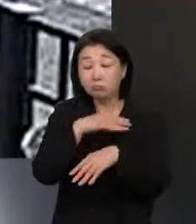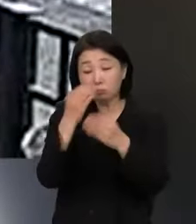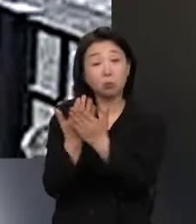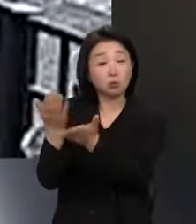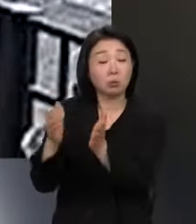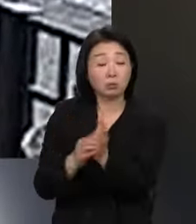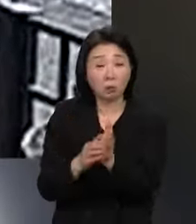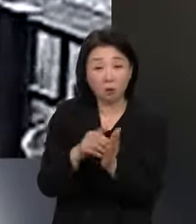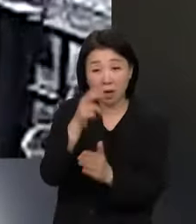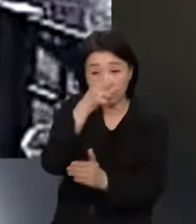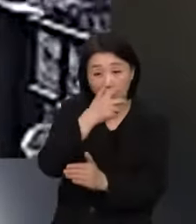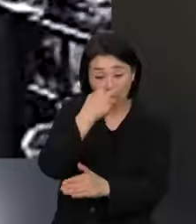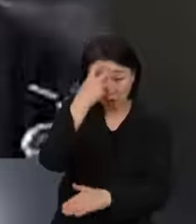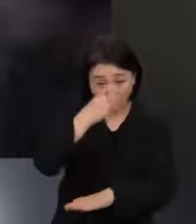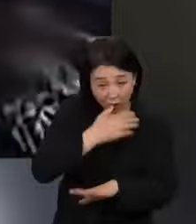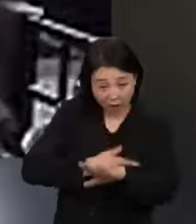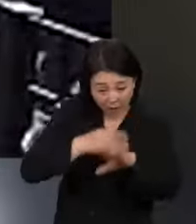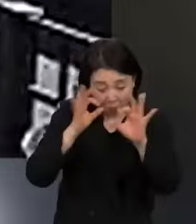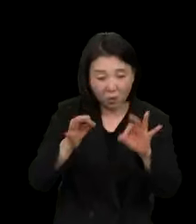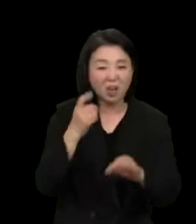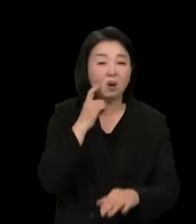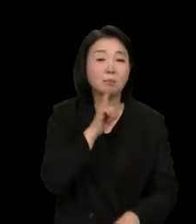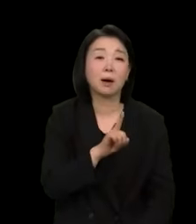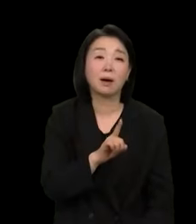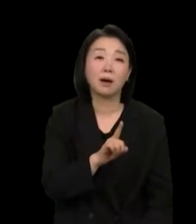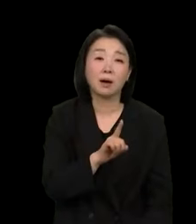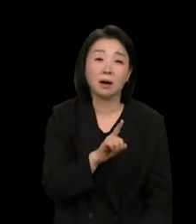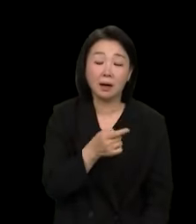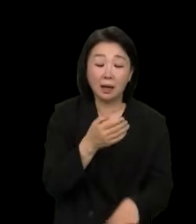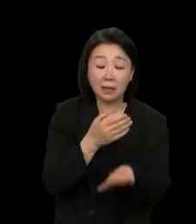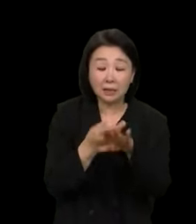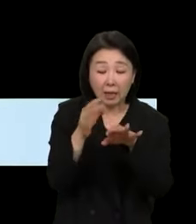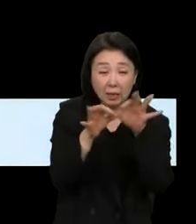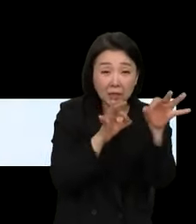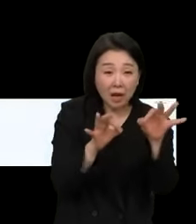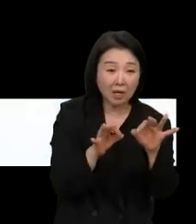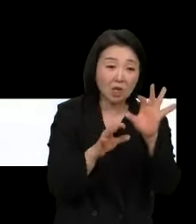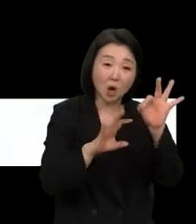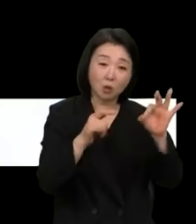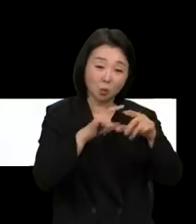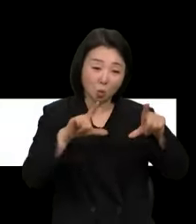하지만 경찰 수사 결과 거짓말이었습니다 다른 금은방에